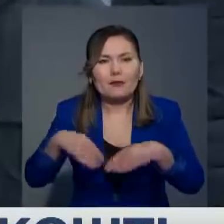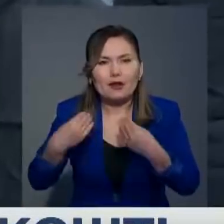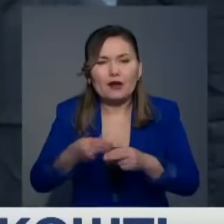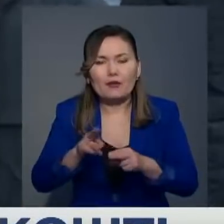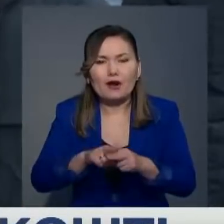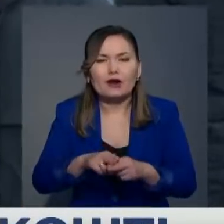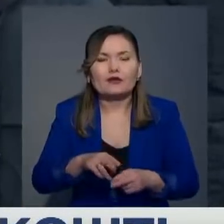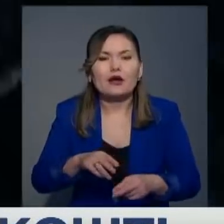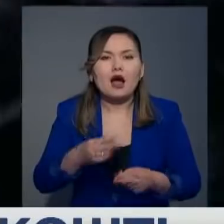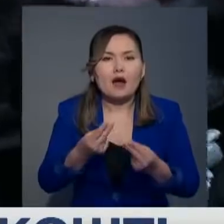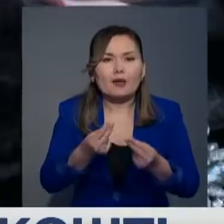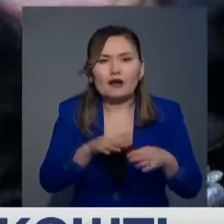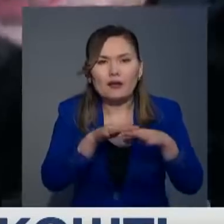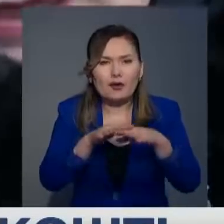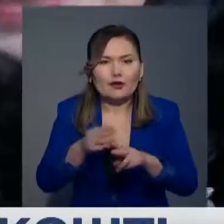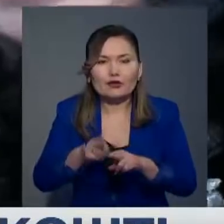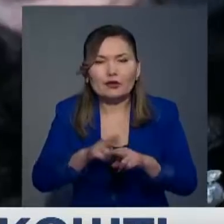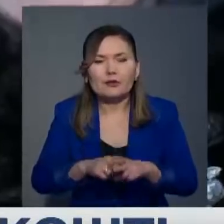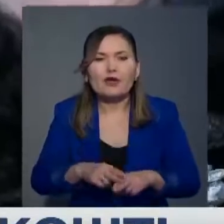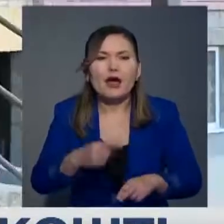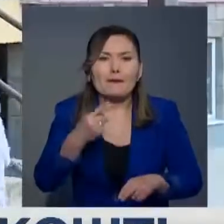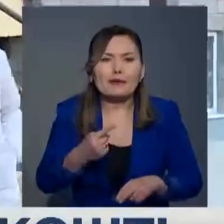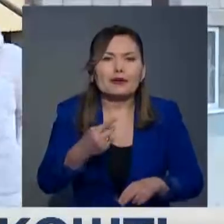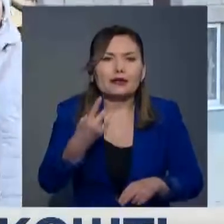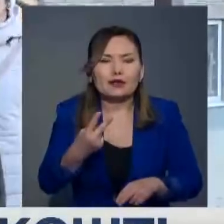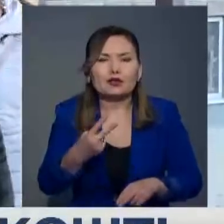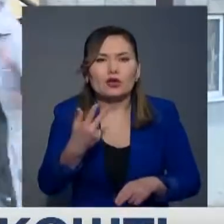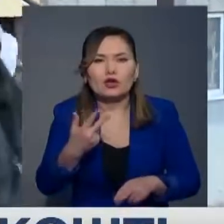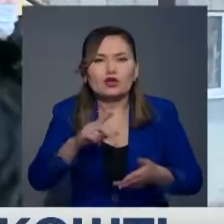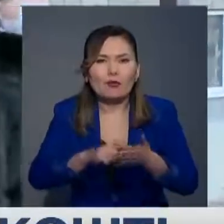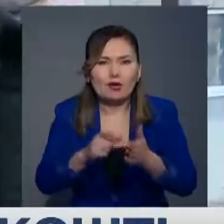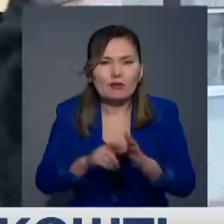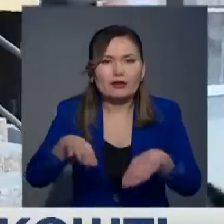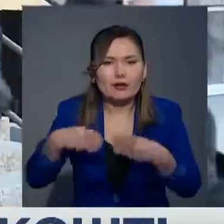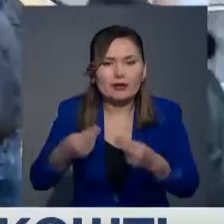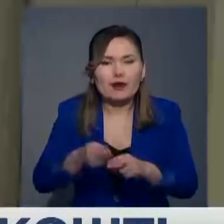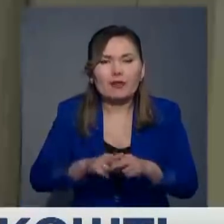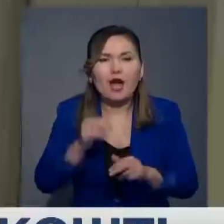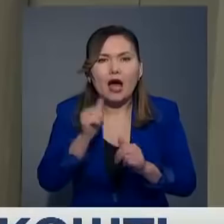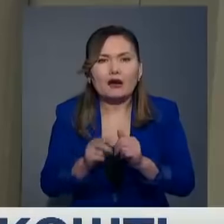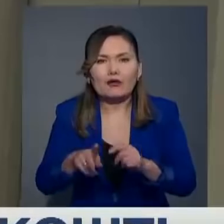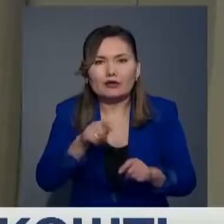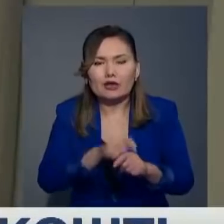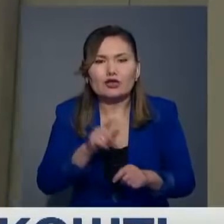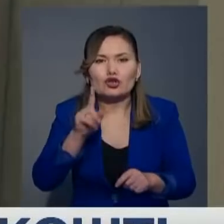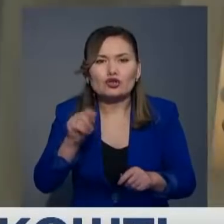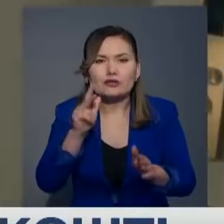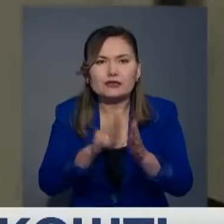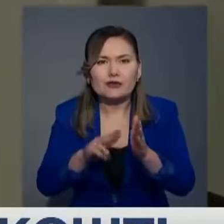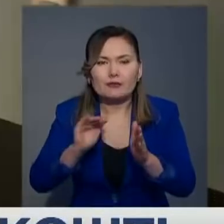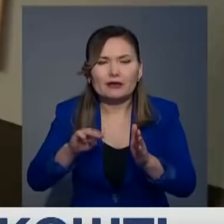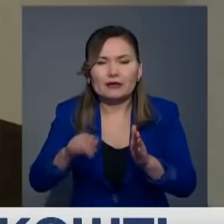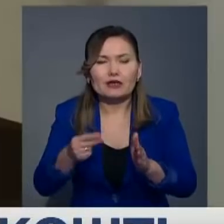азаматтардың қалауы мен қаржылық қабілетіне қарай 1, 2 және 3 бөлмеден тұрады. әр шаршы метрі 180 мың тенге